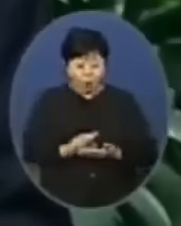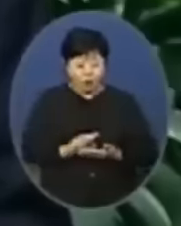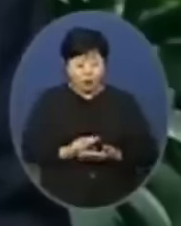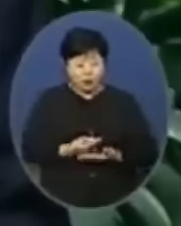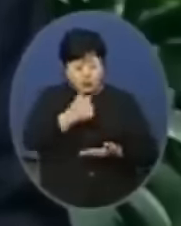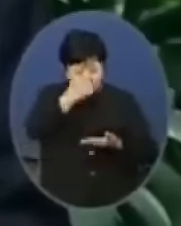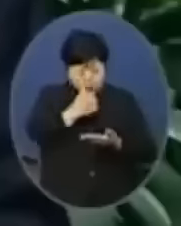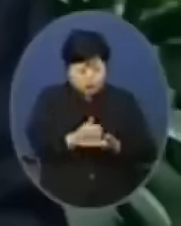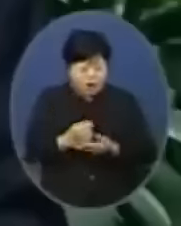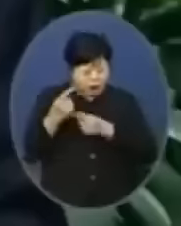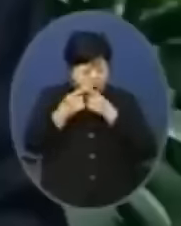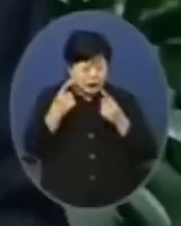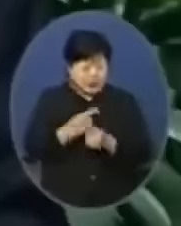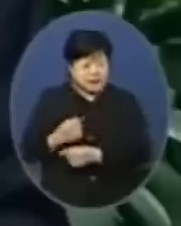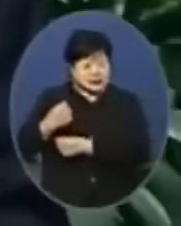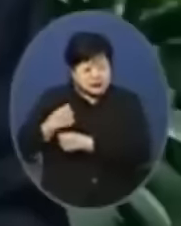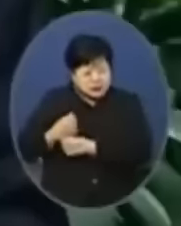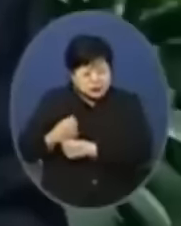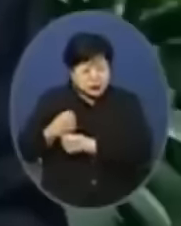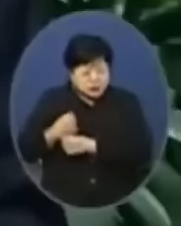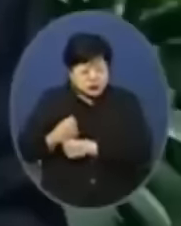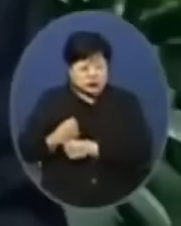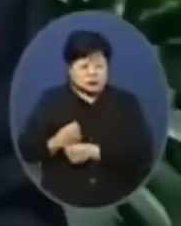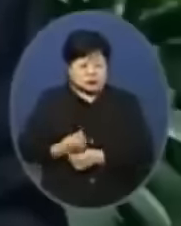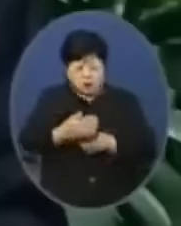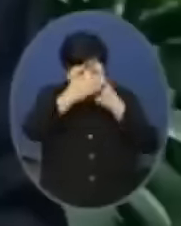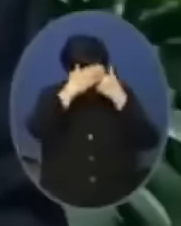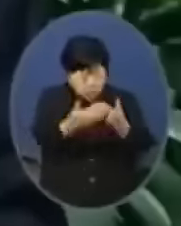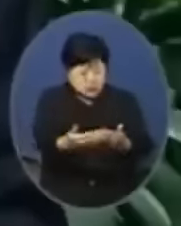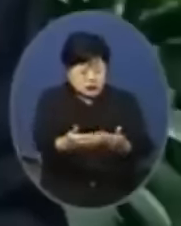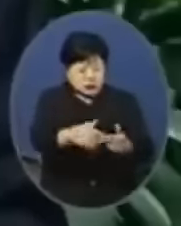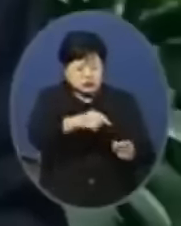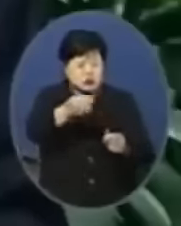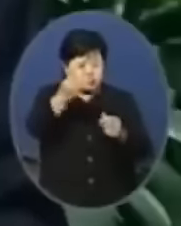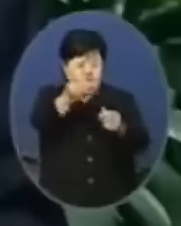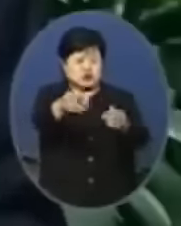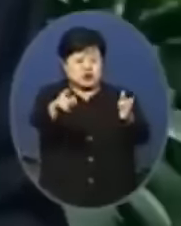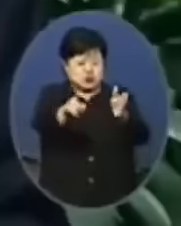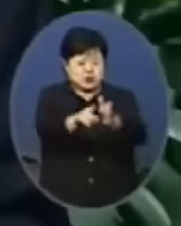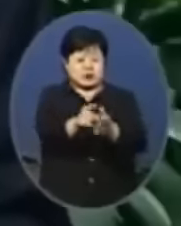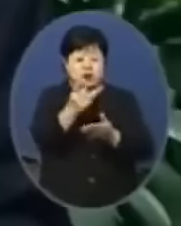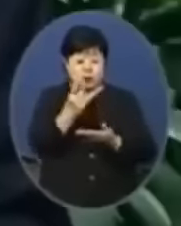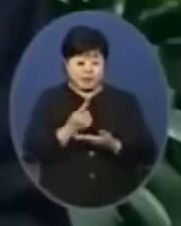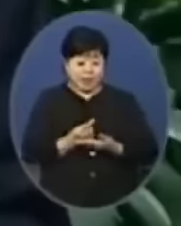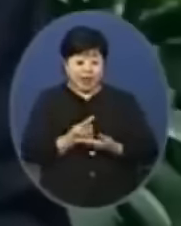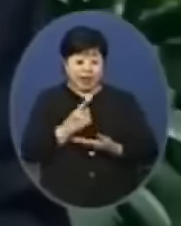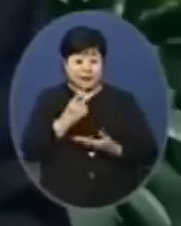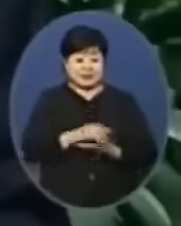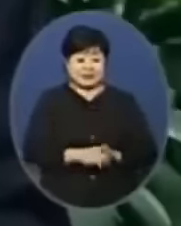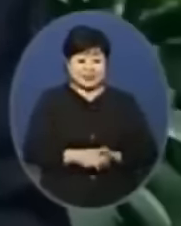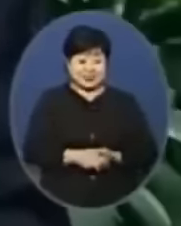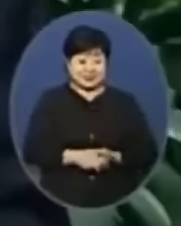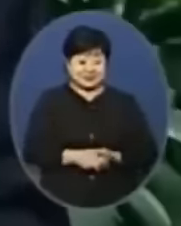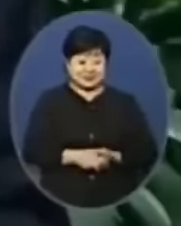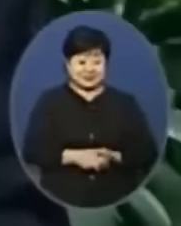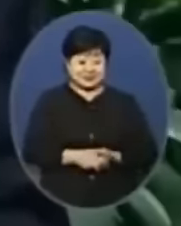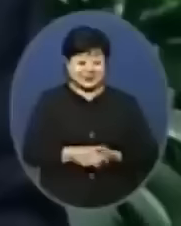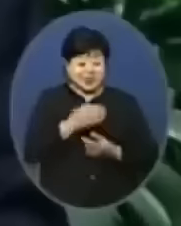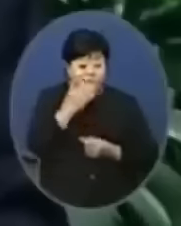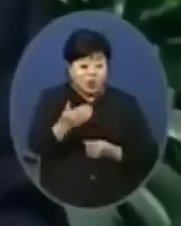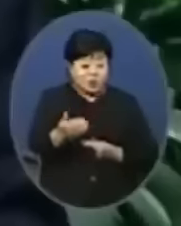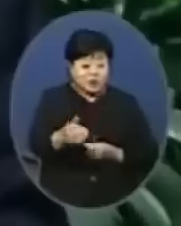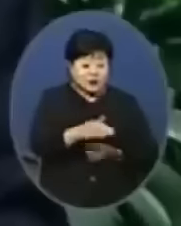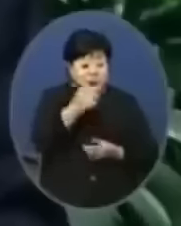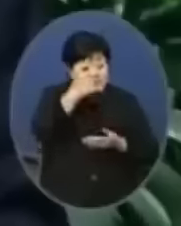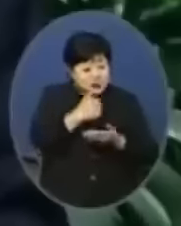너희 죄와 허물을 대신 짊어지고 너는 값없이 구원을 받게 하기 위해서 왔다는 것입니다. 여러분